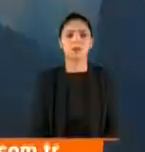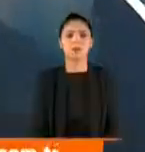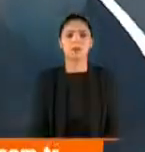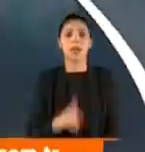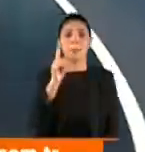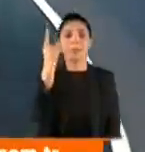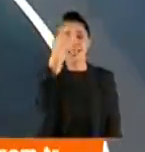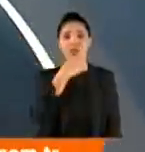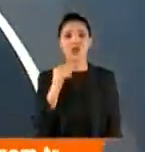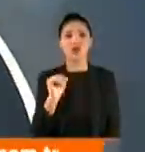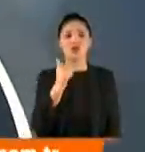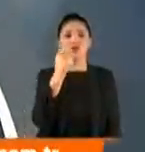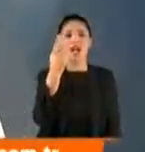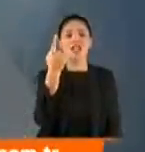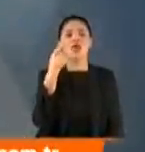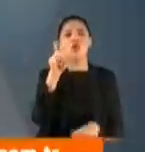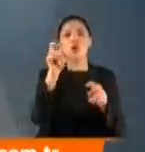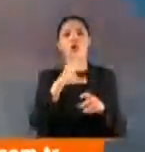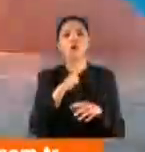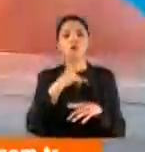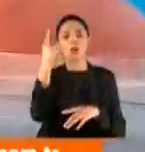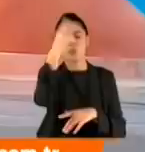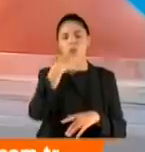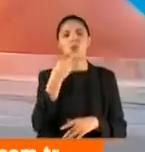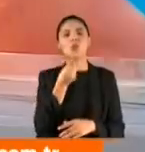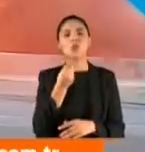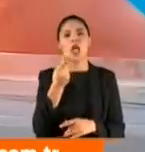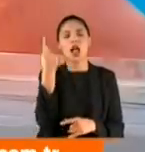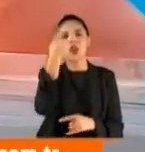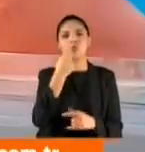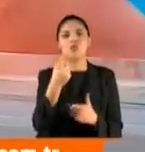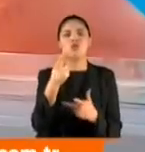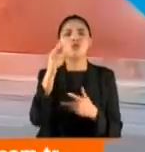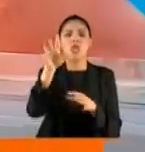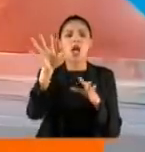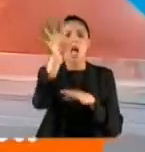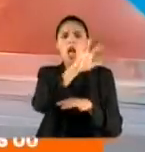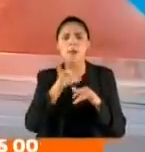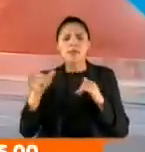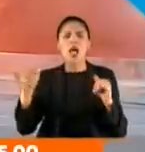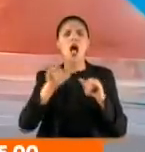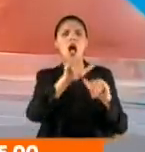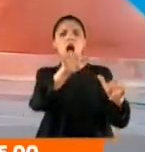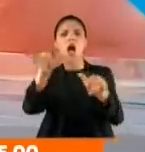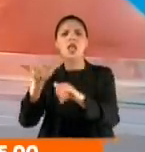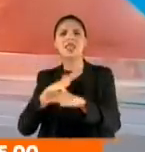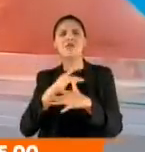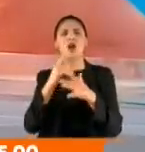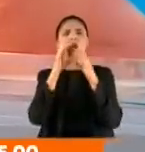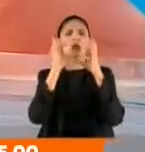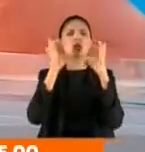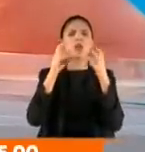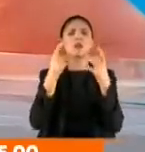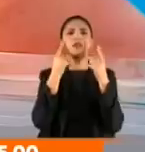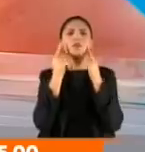Bir güzellik algısı meselesi var ve bu güzellik algısı tek tipe doğru ilerliyor. Herkesi estetiğe itiyor. Dolgu dudaklara, ince